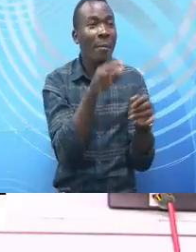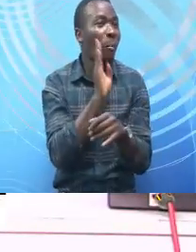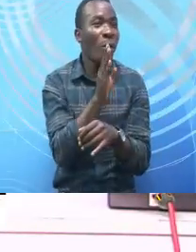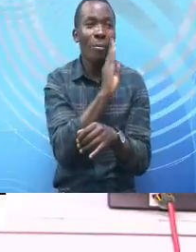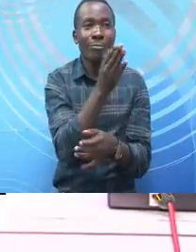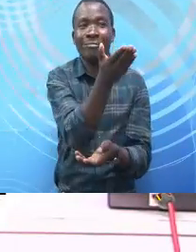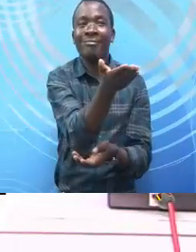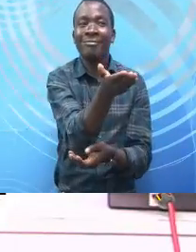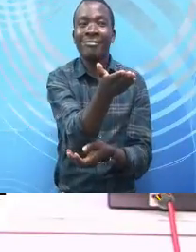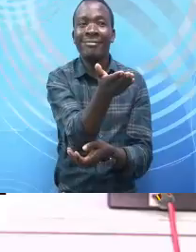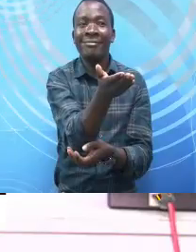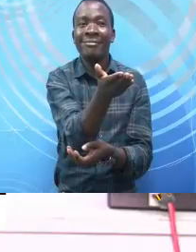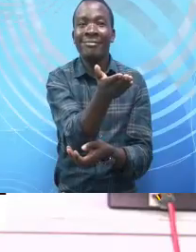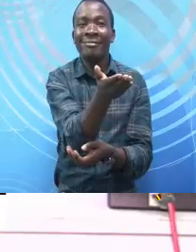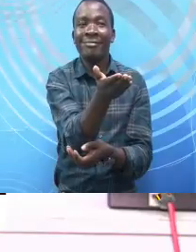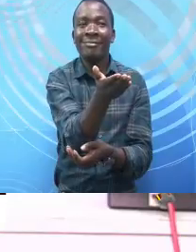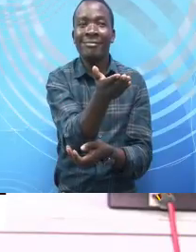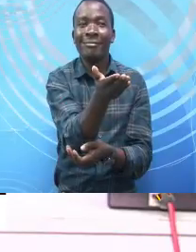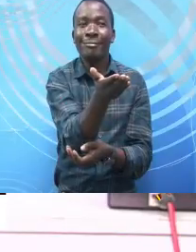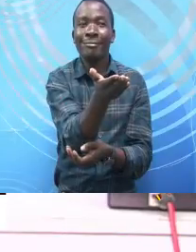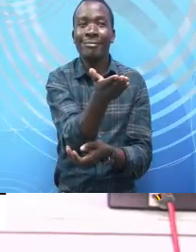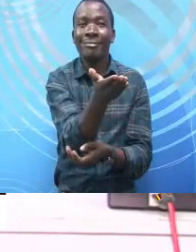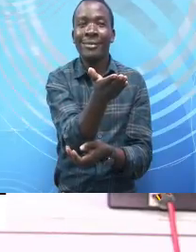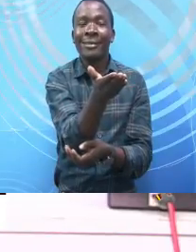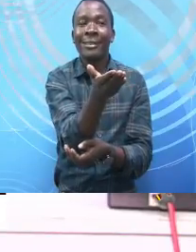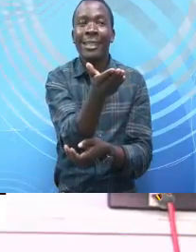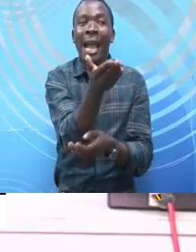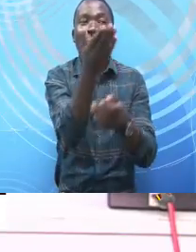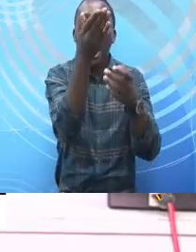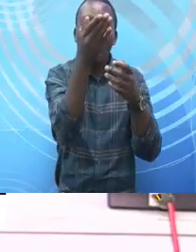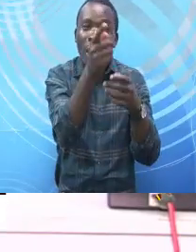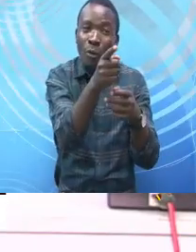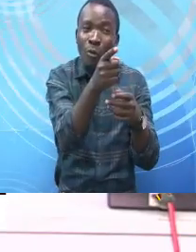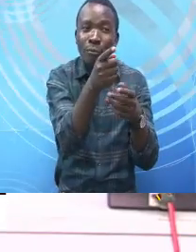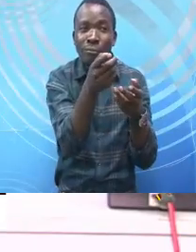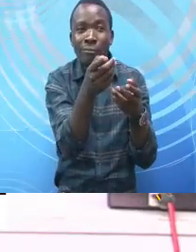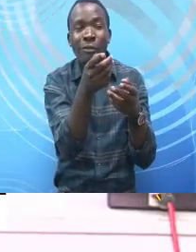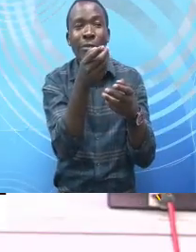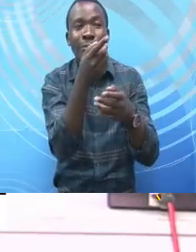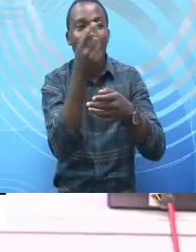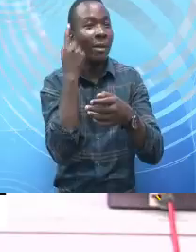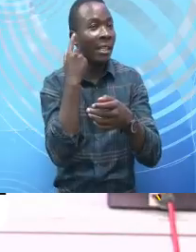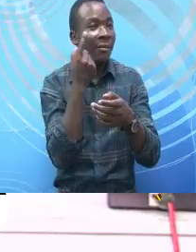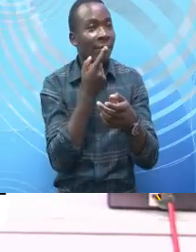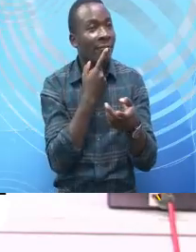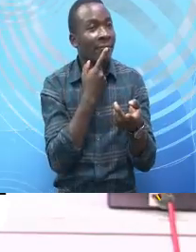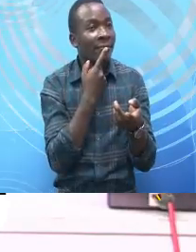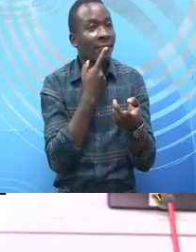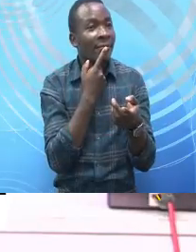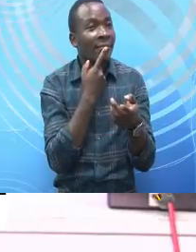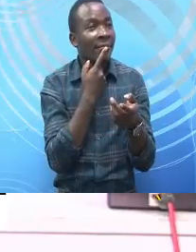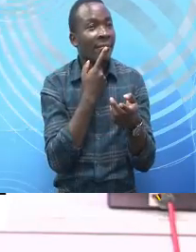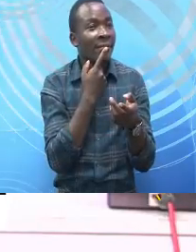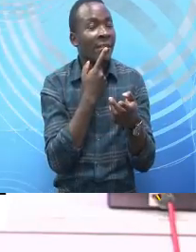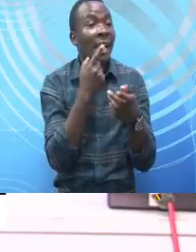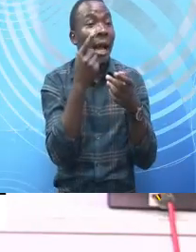munsi akaba ari mugabo Bob Emmanuel, akaba ari umuntu ufite ubumuga bwo kutavuga ndetse no